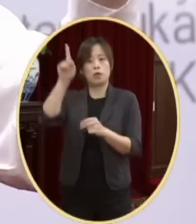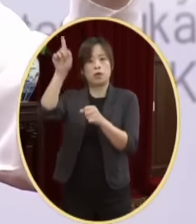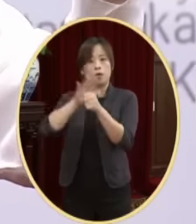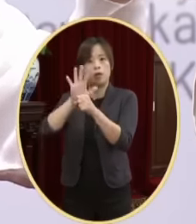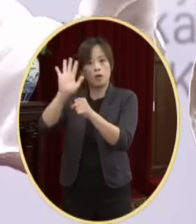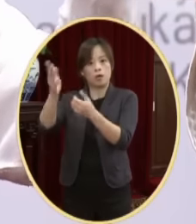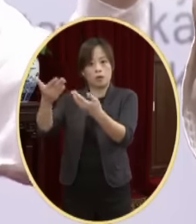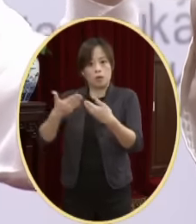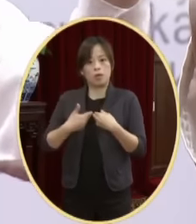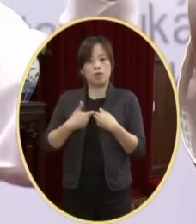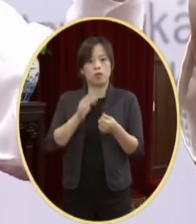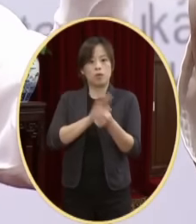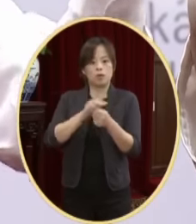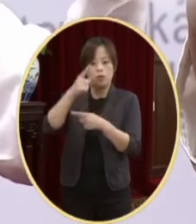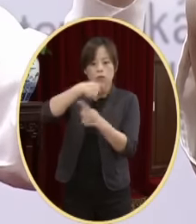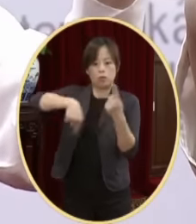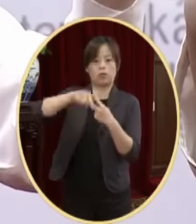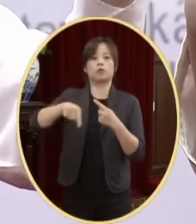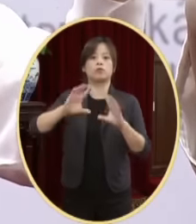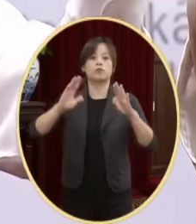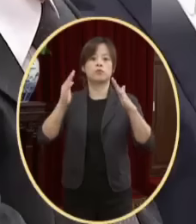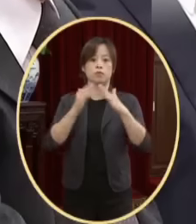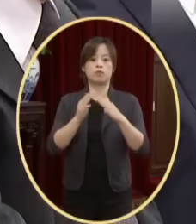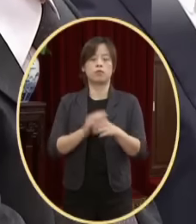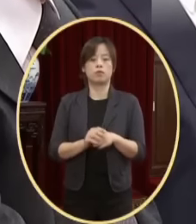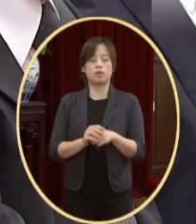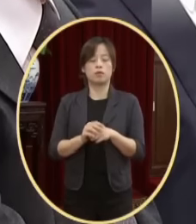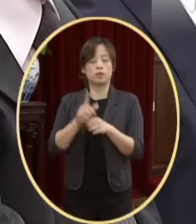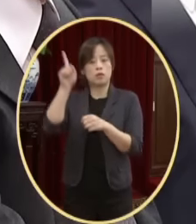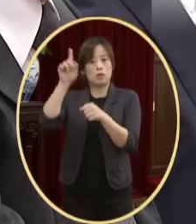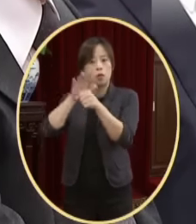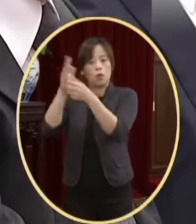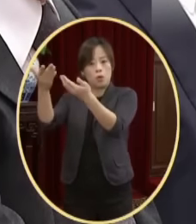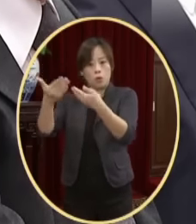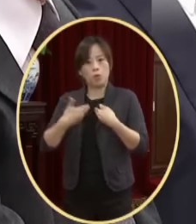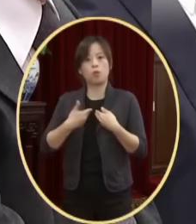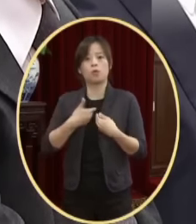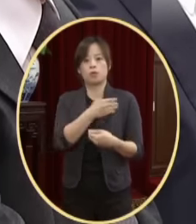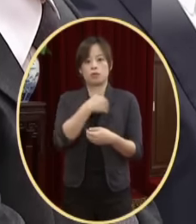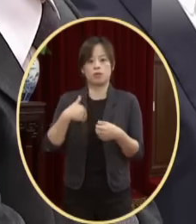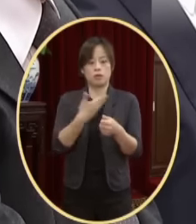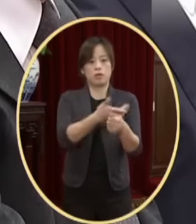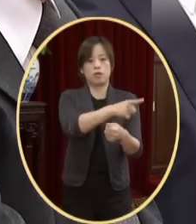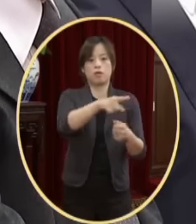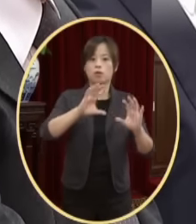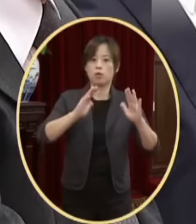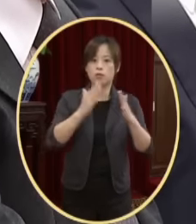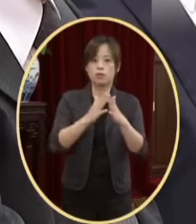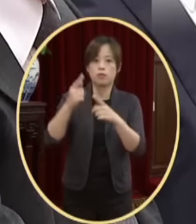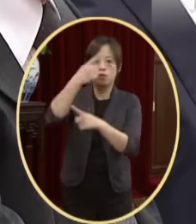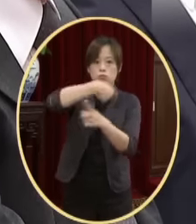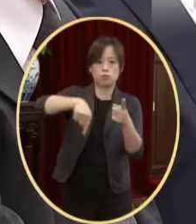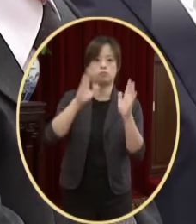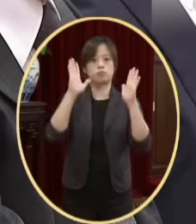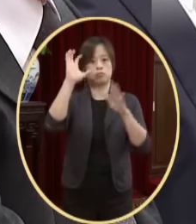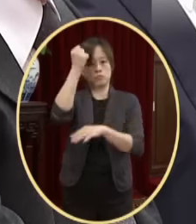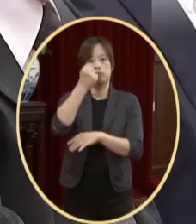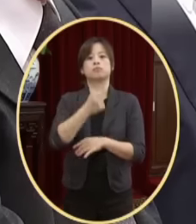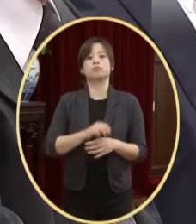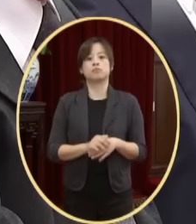爱可以翻转这个国家，唯有你的爱可以使我们的国家转型正